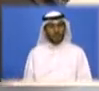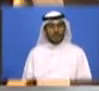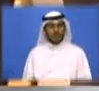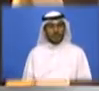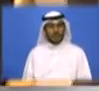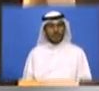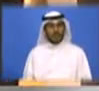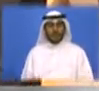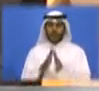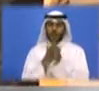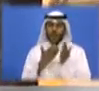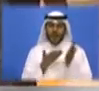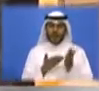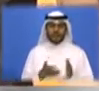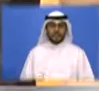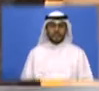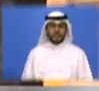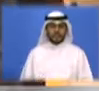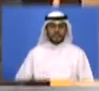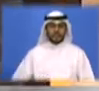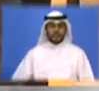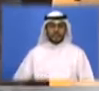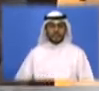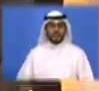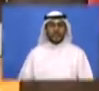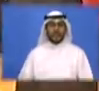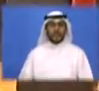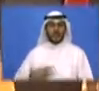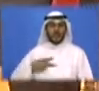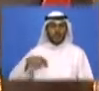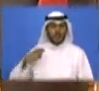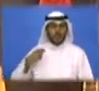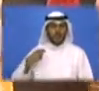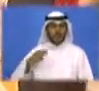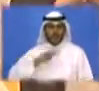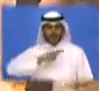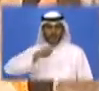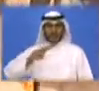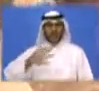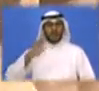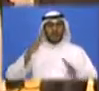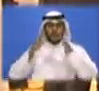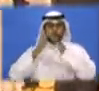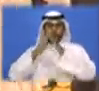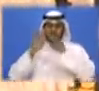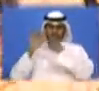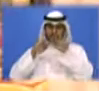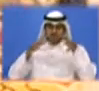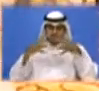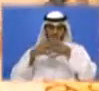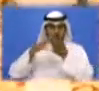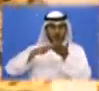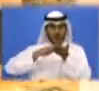جنود الأرض. حضر الحفل العديد من الوزراء والشخصيات الدبلوماسية والجالية المصرية المقيمة على